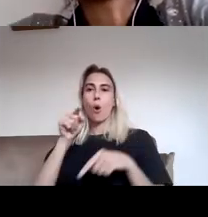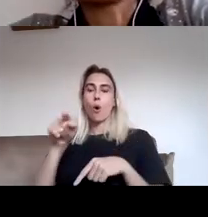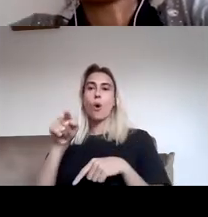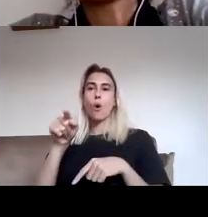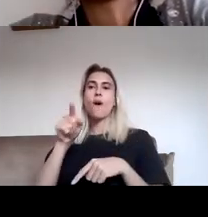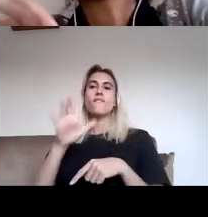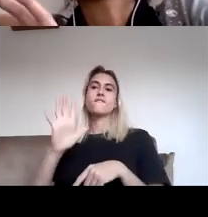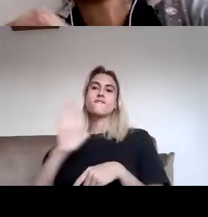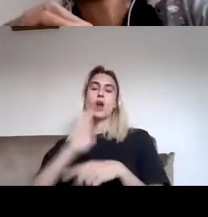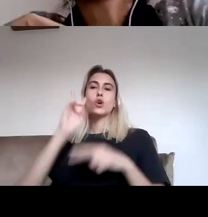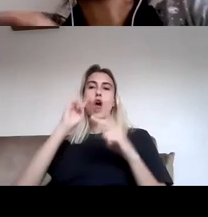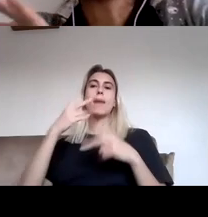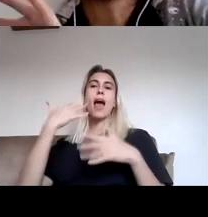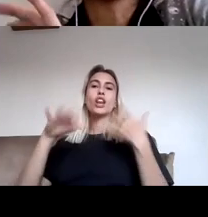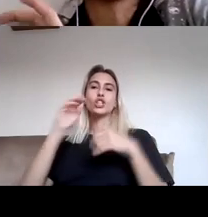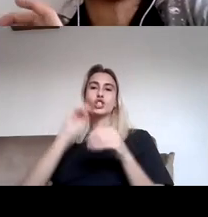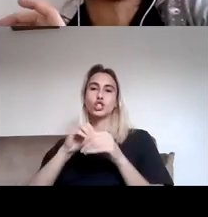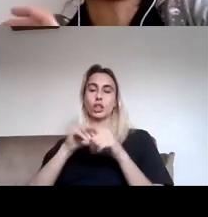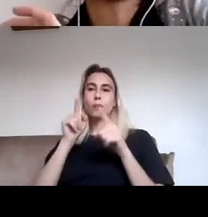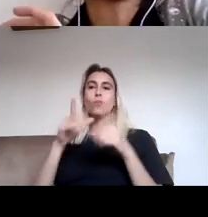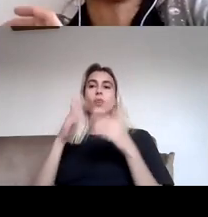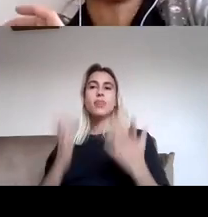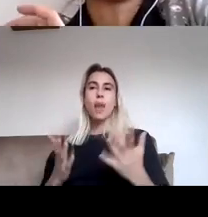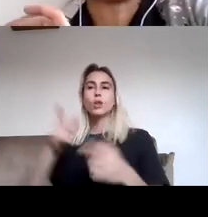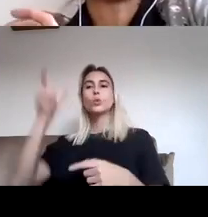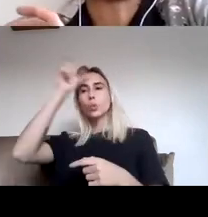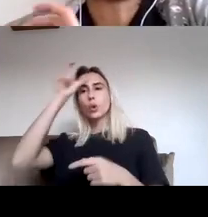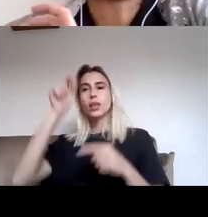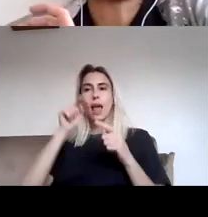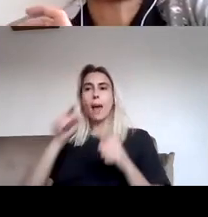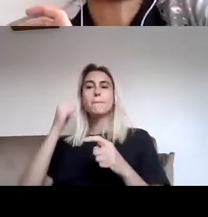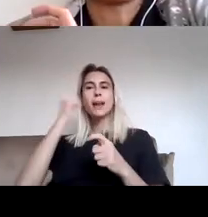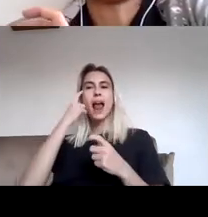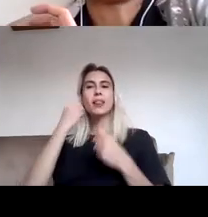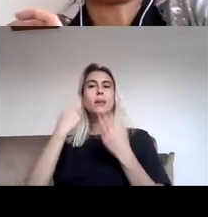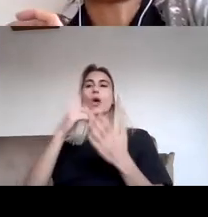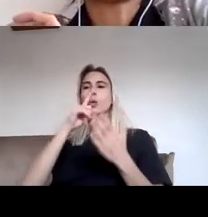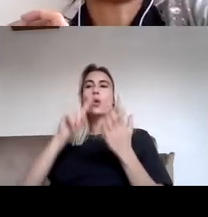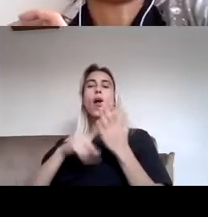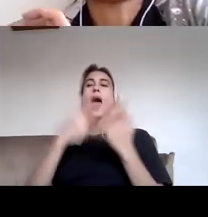panosu var görme engelleri için. Fakat burada tabii Türkiye'de bilgilendirme